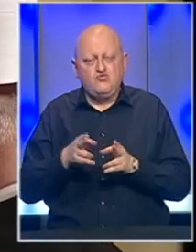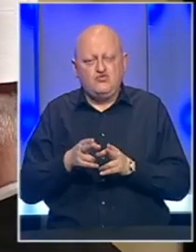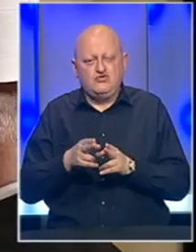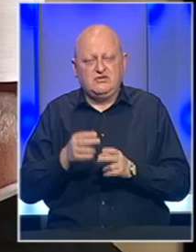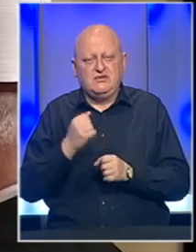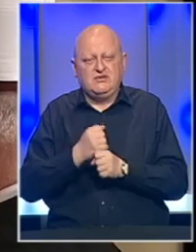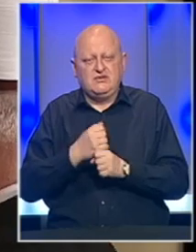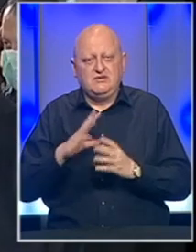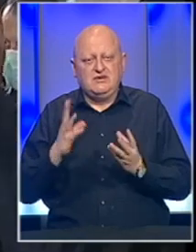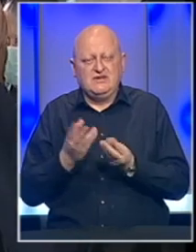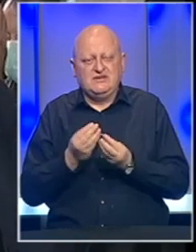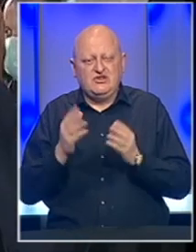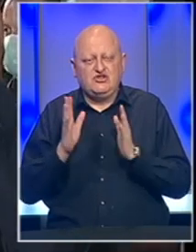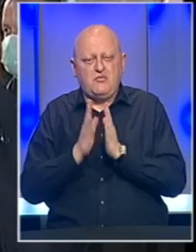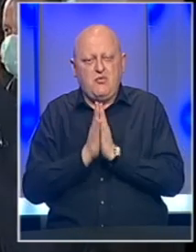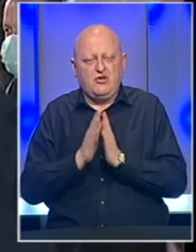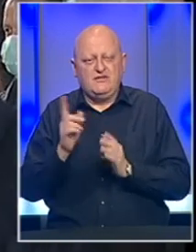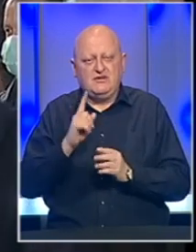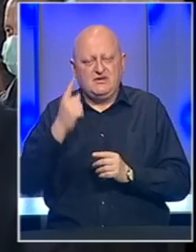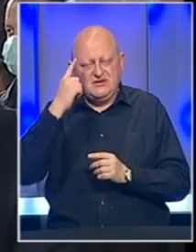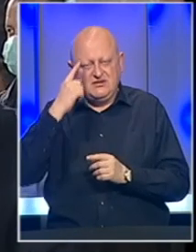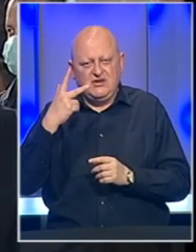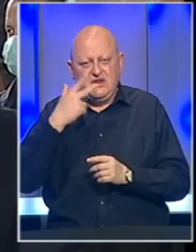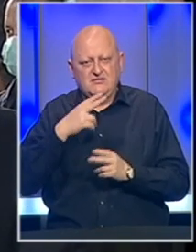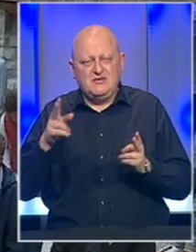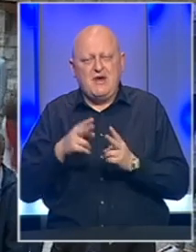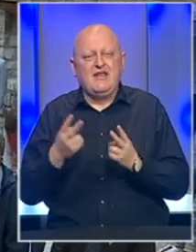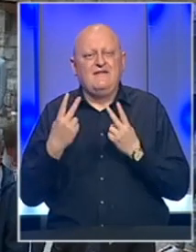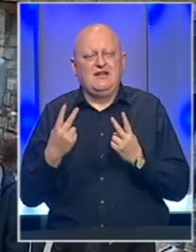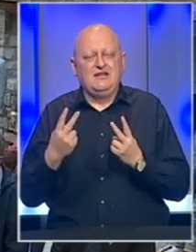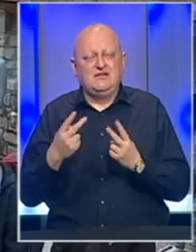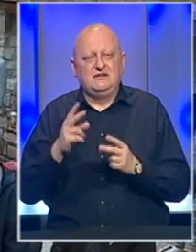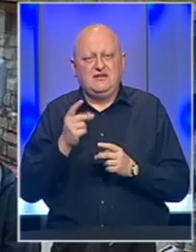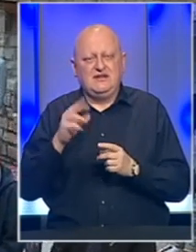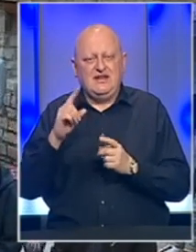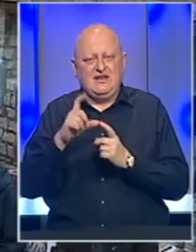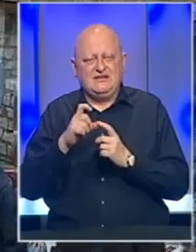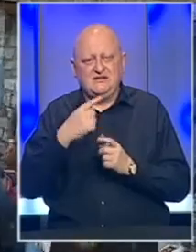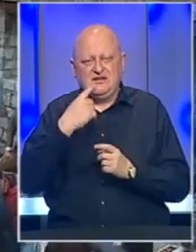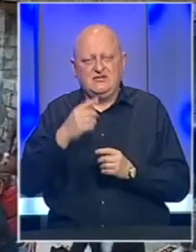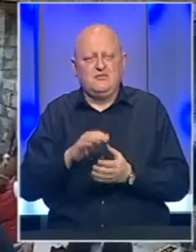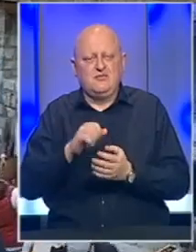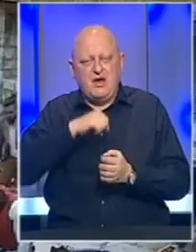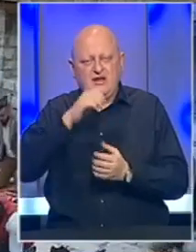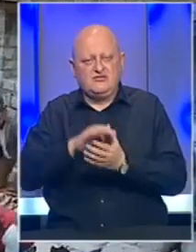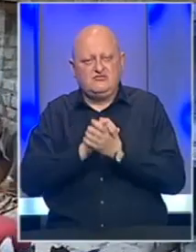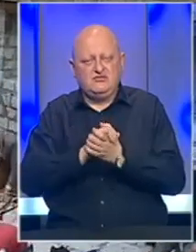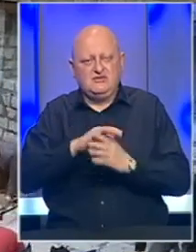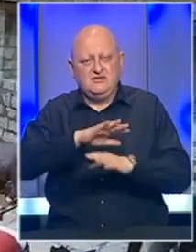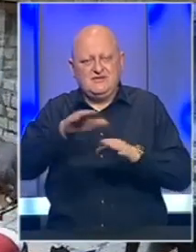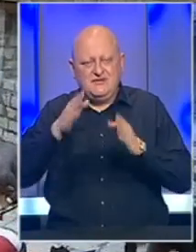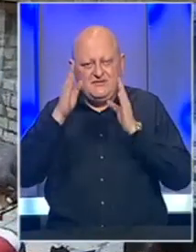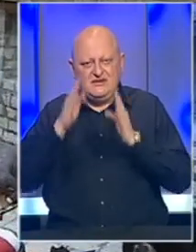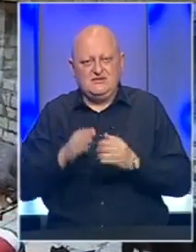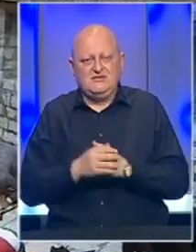da obavljaju zajedničke obrede, to ne znači da je Ramazan bio manje vrijedan. Reis Kavazović uputio je bajramsku čestitku svim